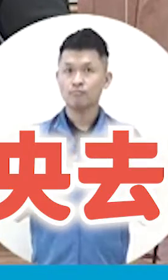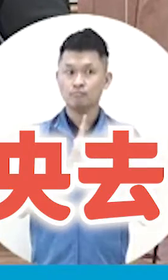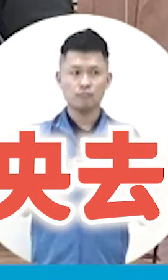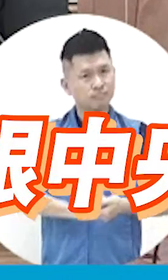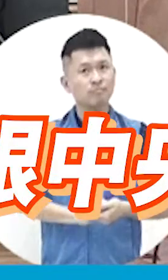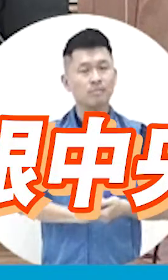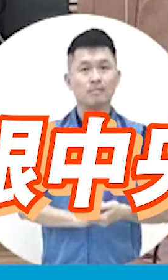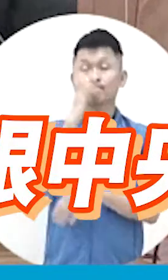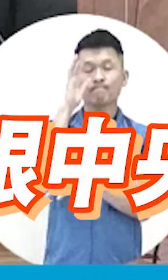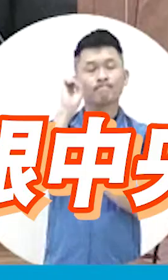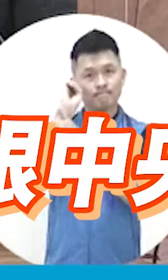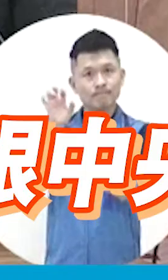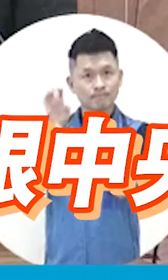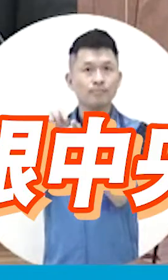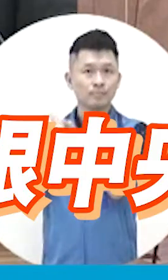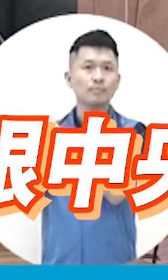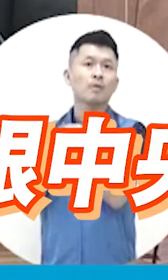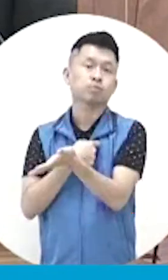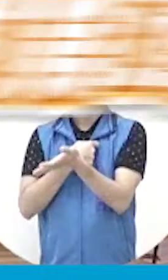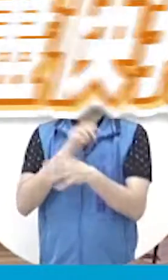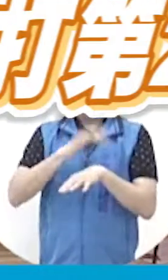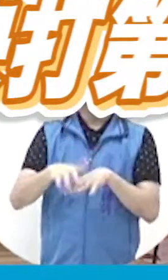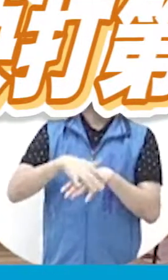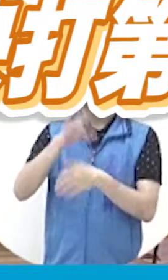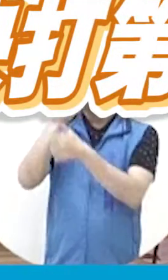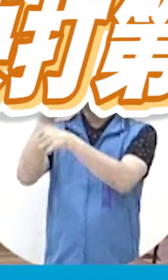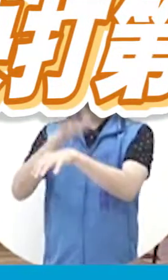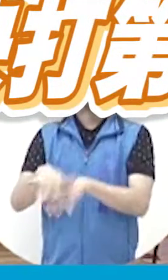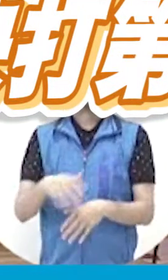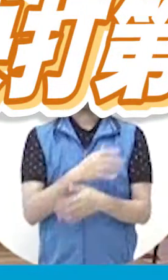争取。 有，今天我好，我也在中央这反应了哦。